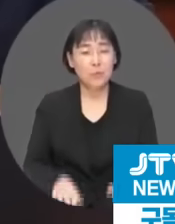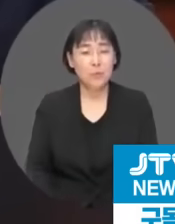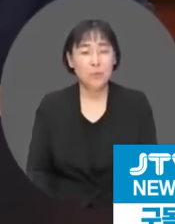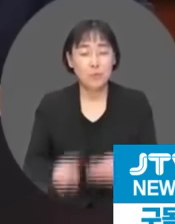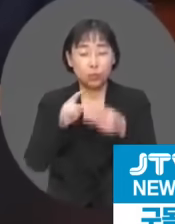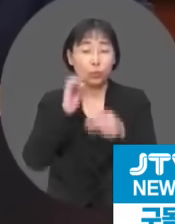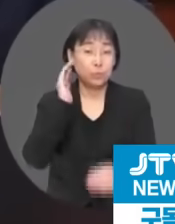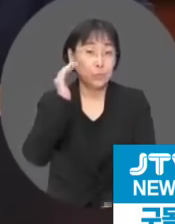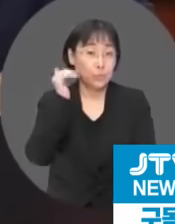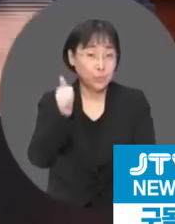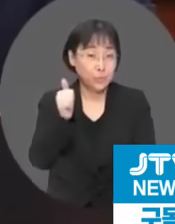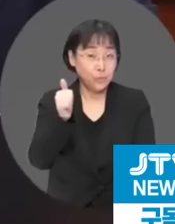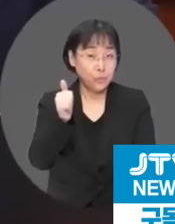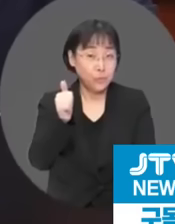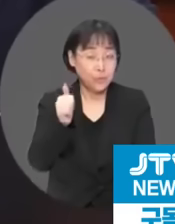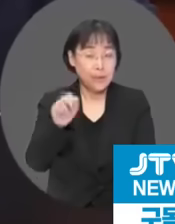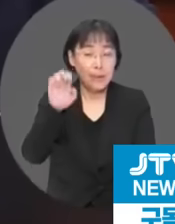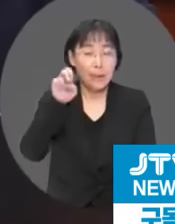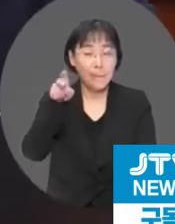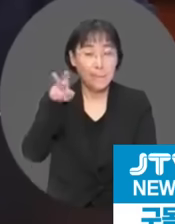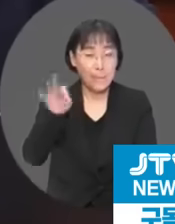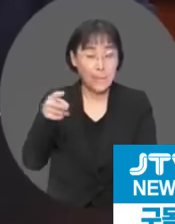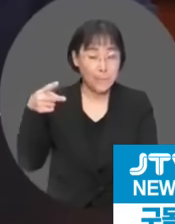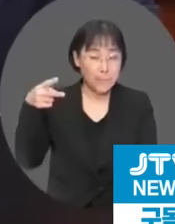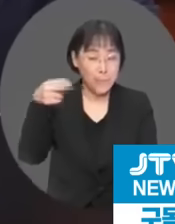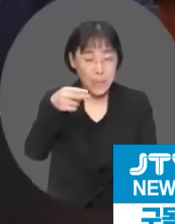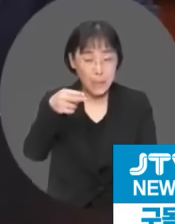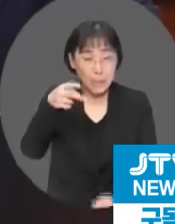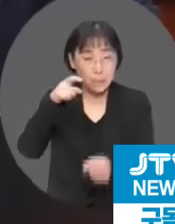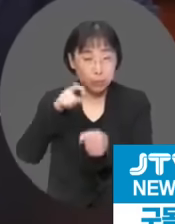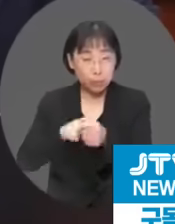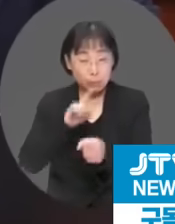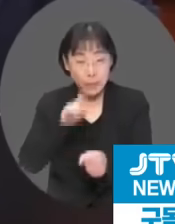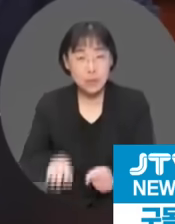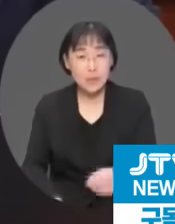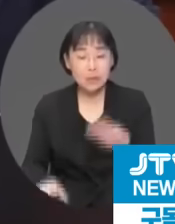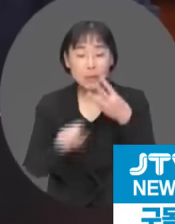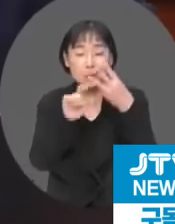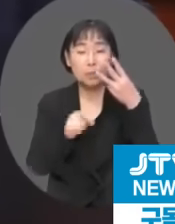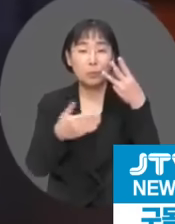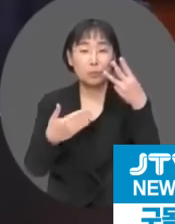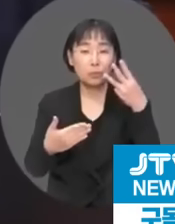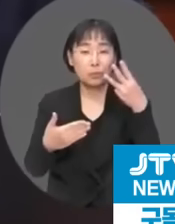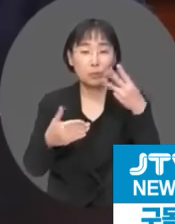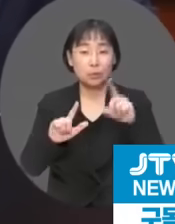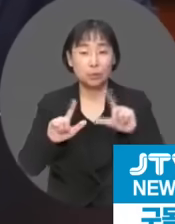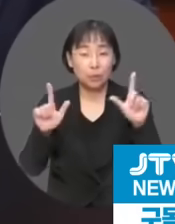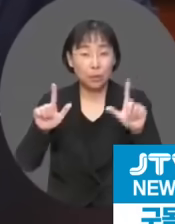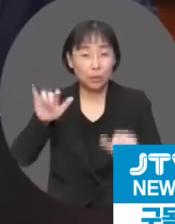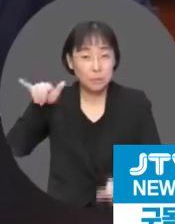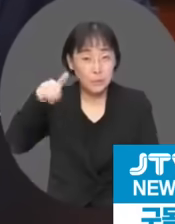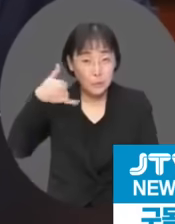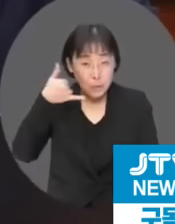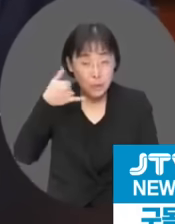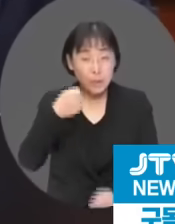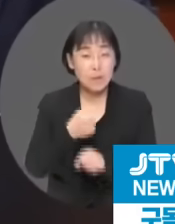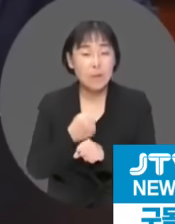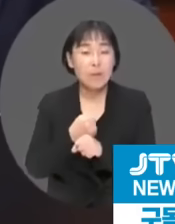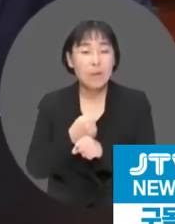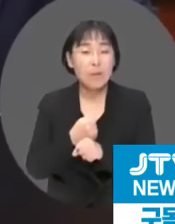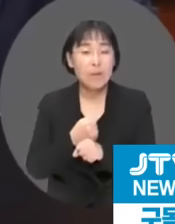대통령께서는 명태 씨를 끊어내려고 단호하게 말씀을 하셨지만 3월 9일 날 전화를 받으셔 가지고 어